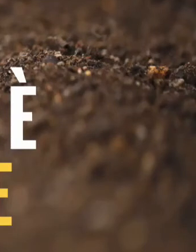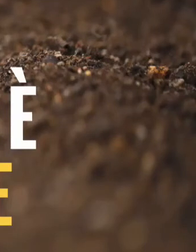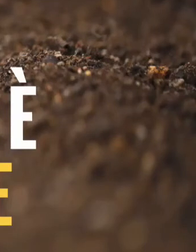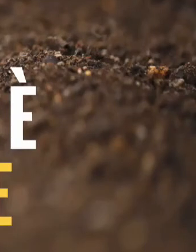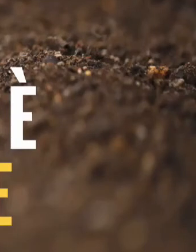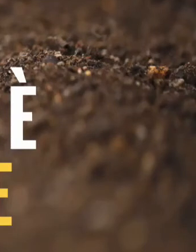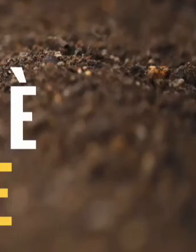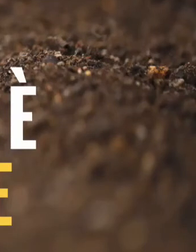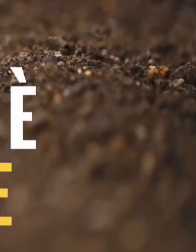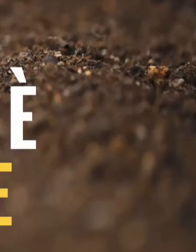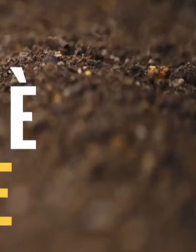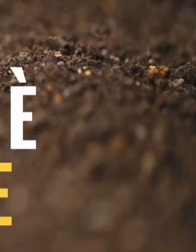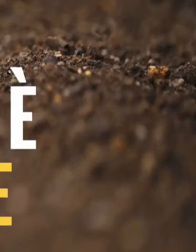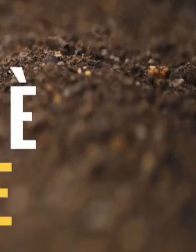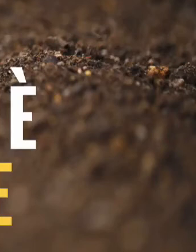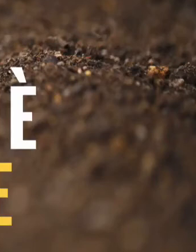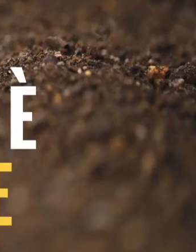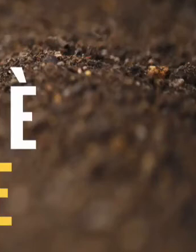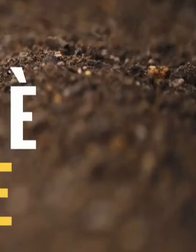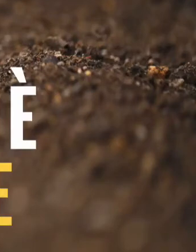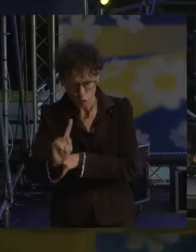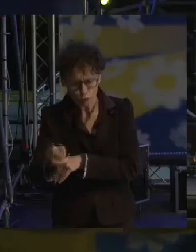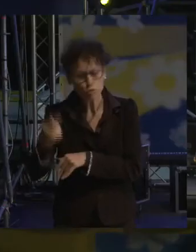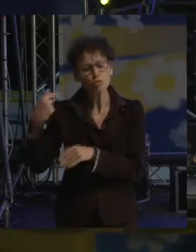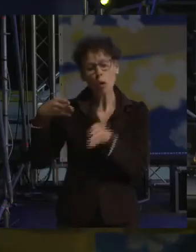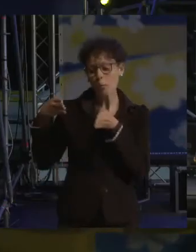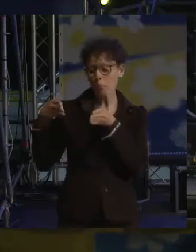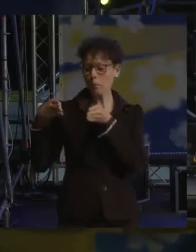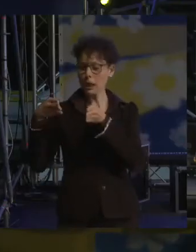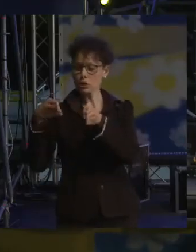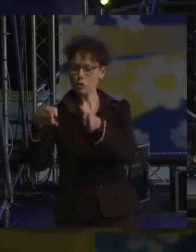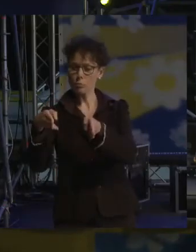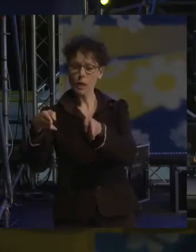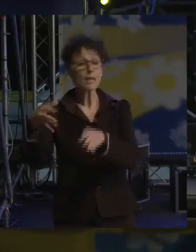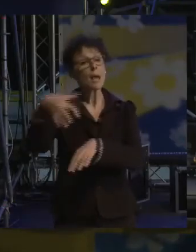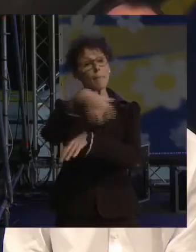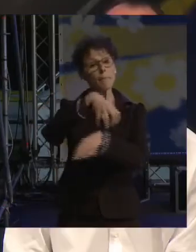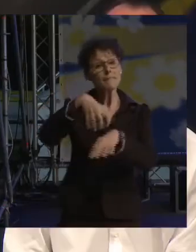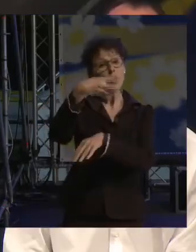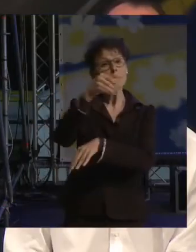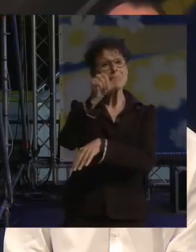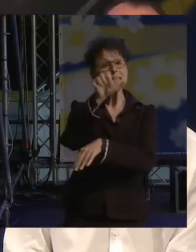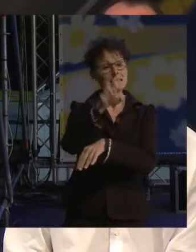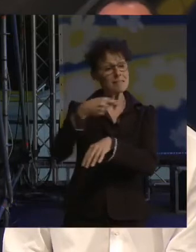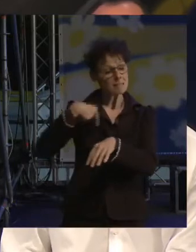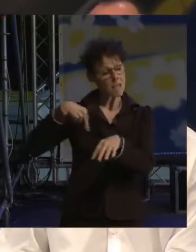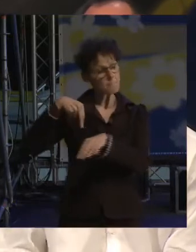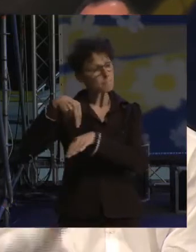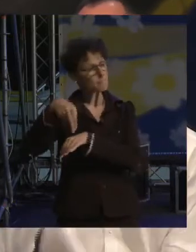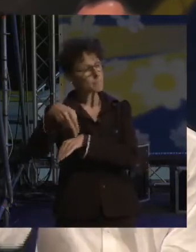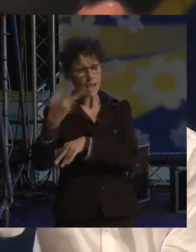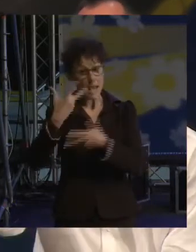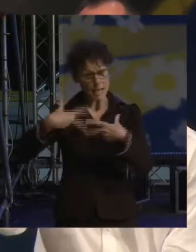chiamato diversi comunque al seggio un marciapiede di un viale di fronte al ministero dal mise lo ripeto vinto perchè l'hai detto anche